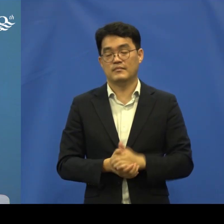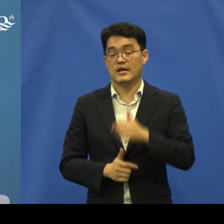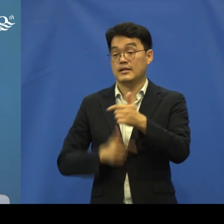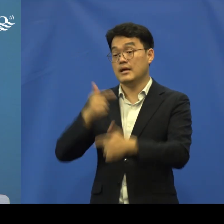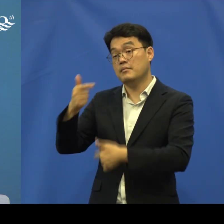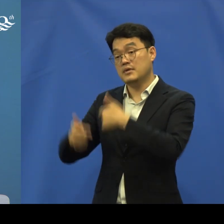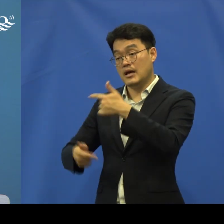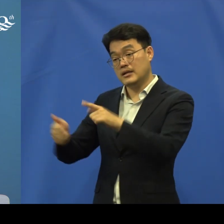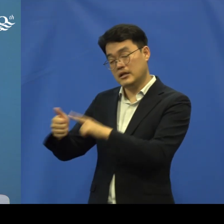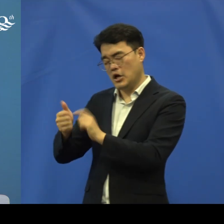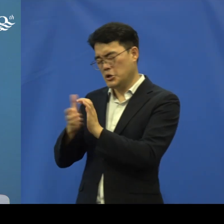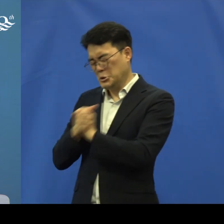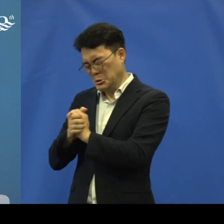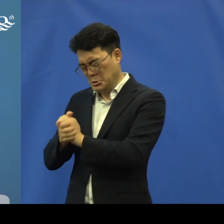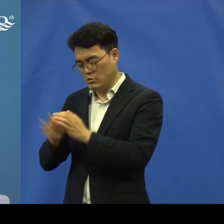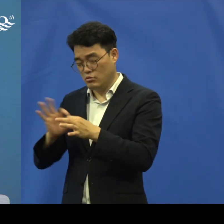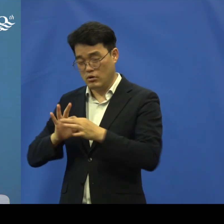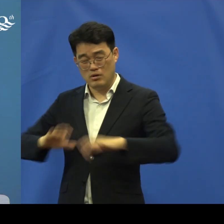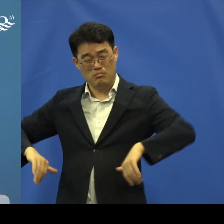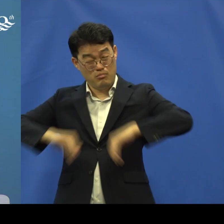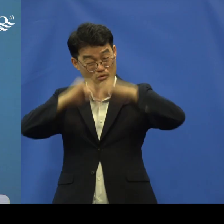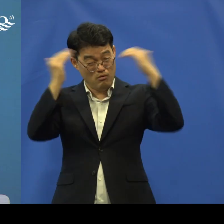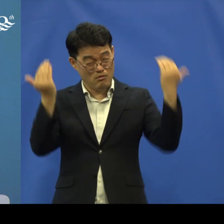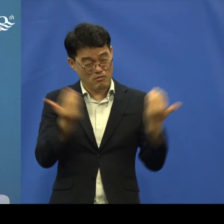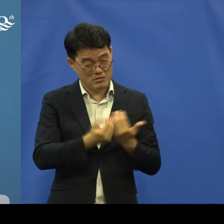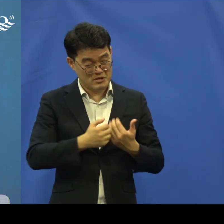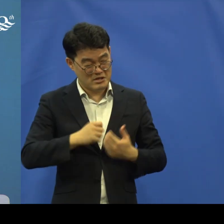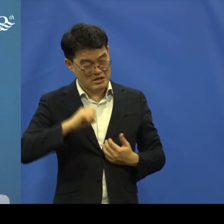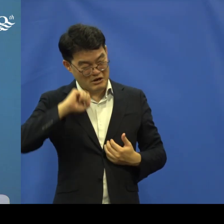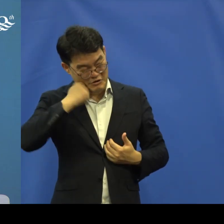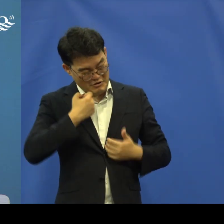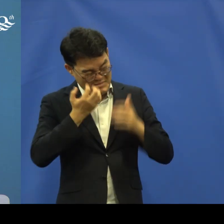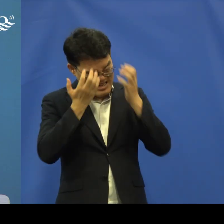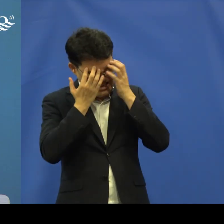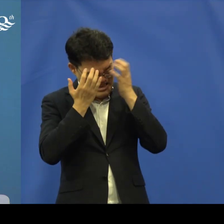기도를 통하여 그 모든 난관을 돌파하고 있는 것입니다.